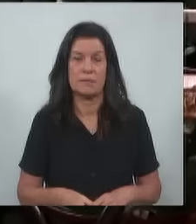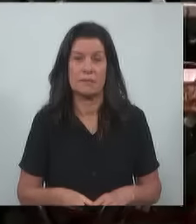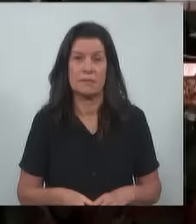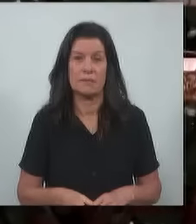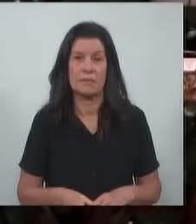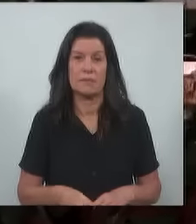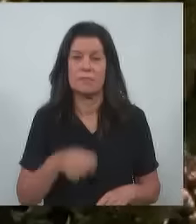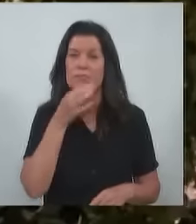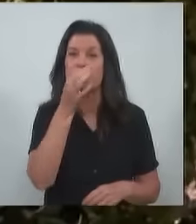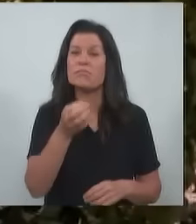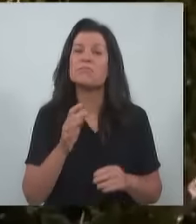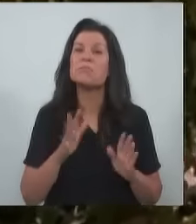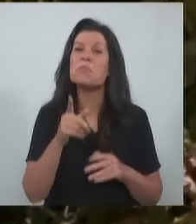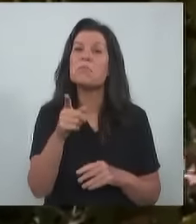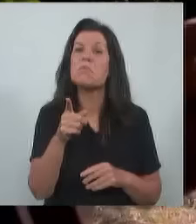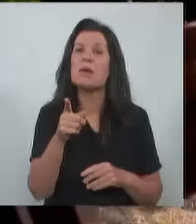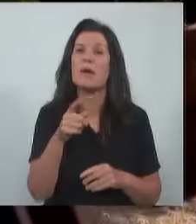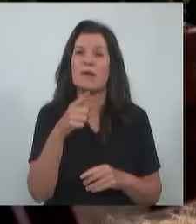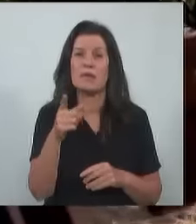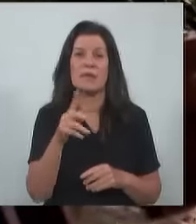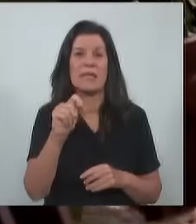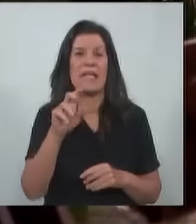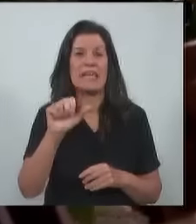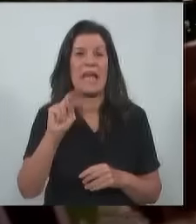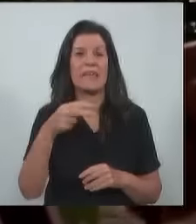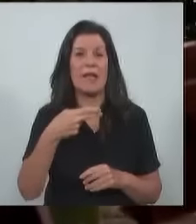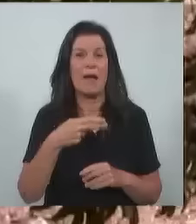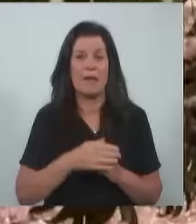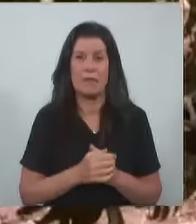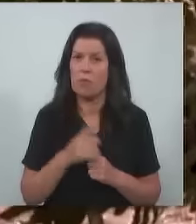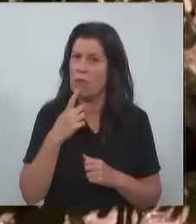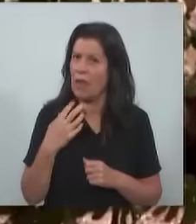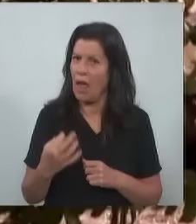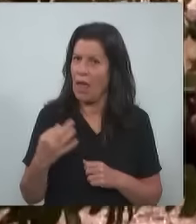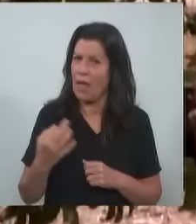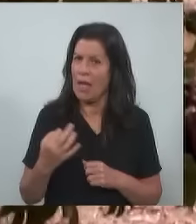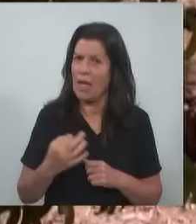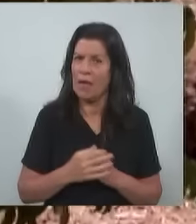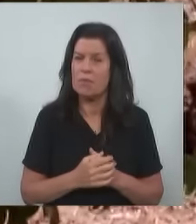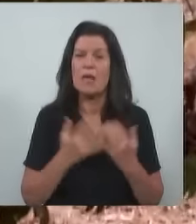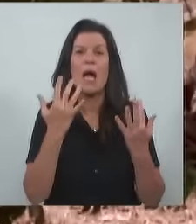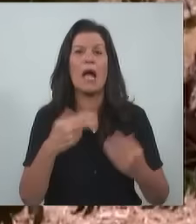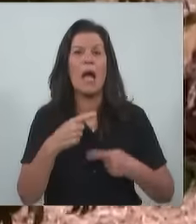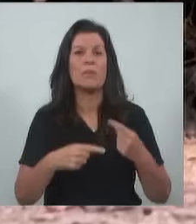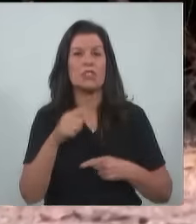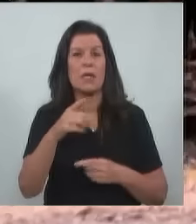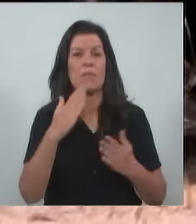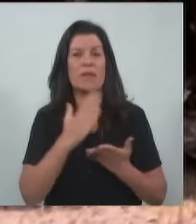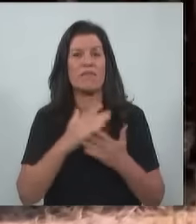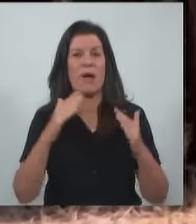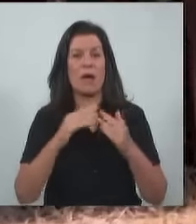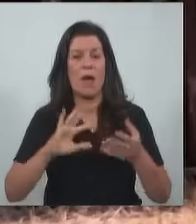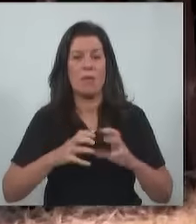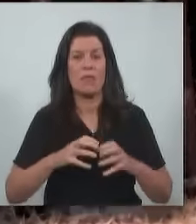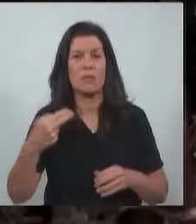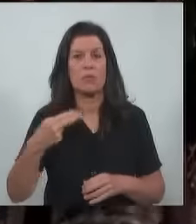השתתפת. תהנה. איזה כיף. באים לאללה. כמה שנים את כבר גרה בהאון? אני מ-63